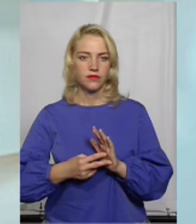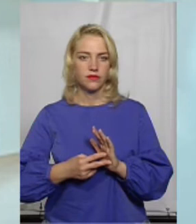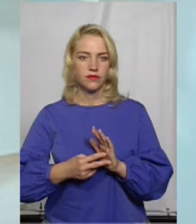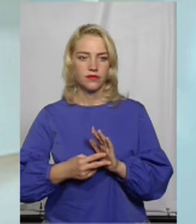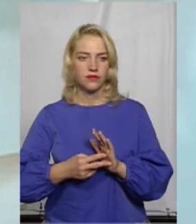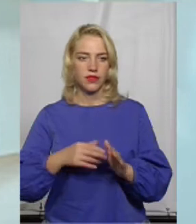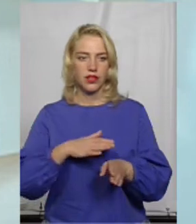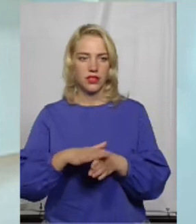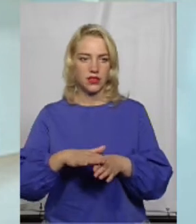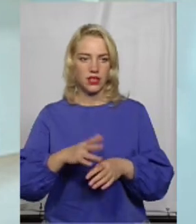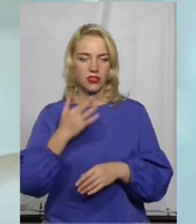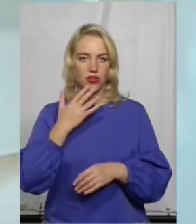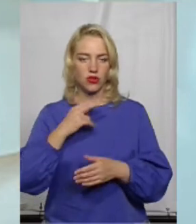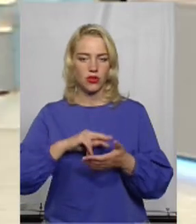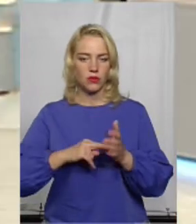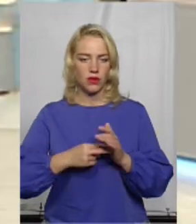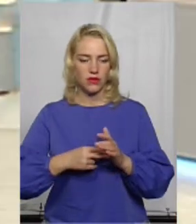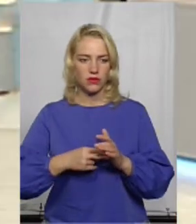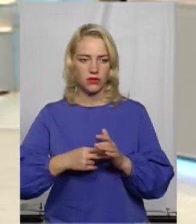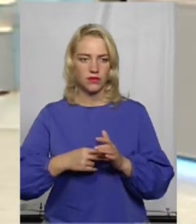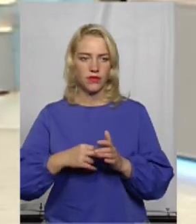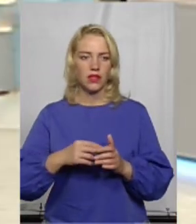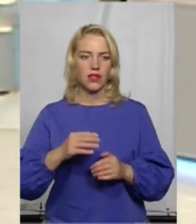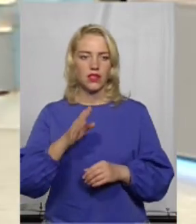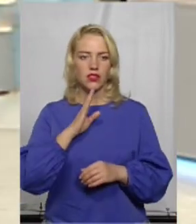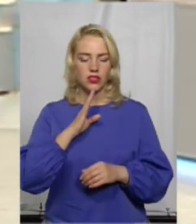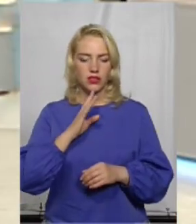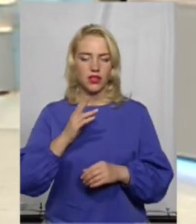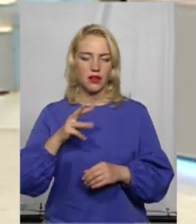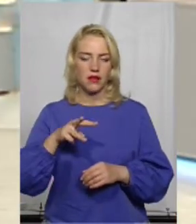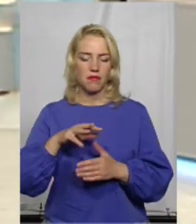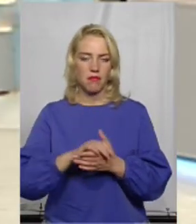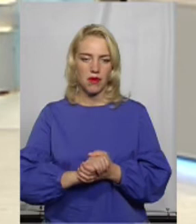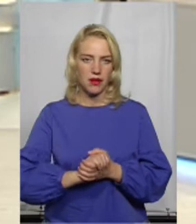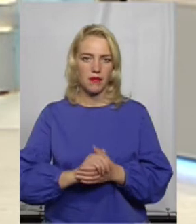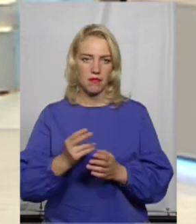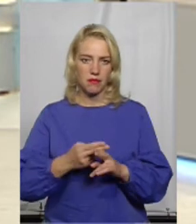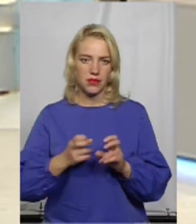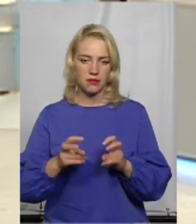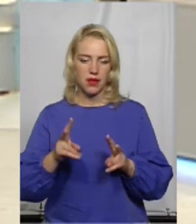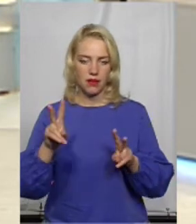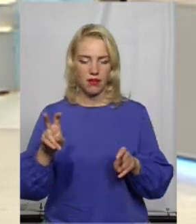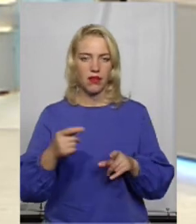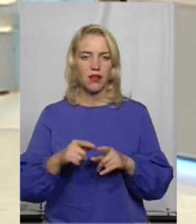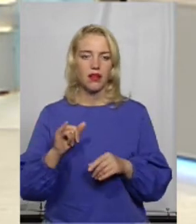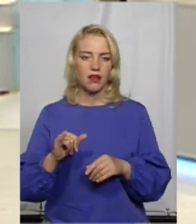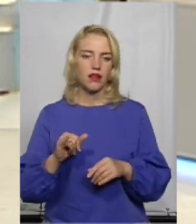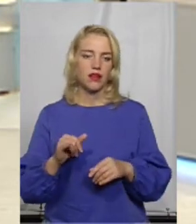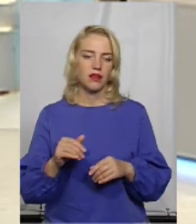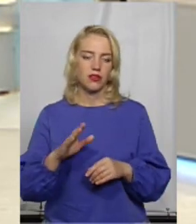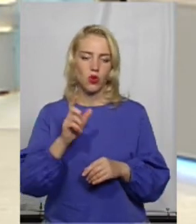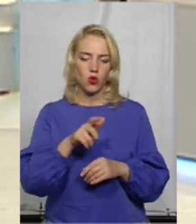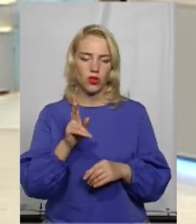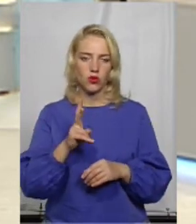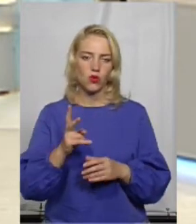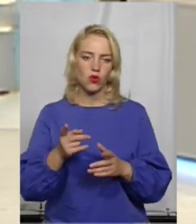з реалізації національного плану дій 13-25 «Жінки, мир, безпека». І ті люди, які долучилися